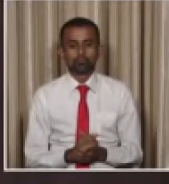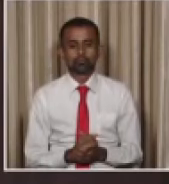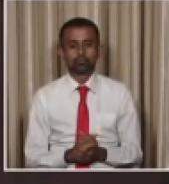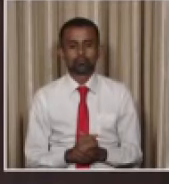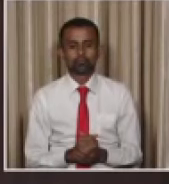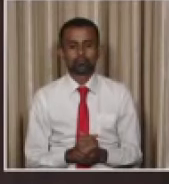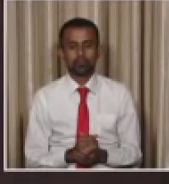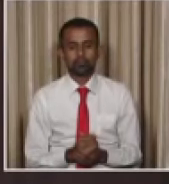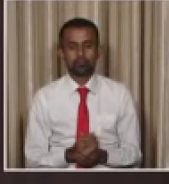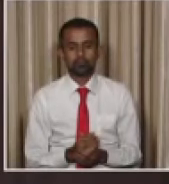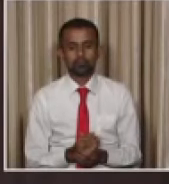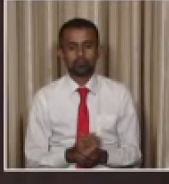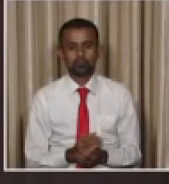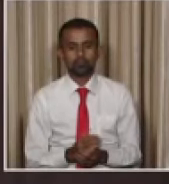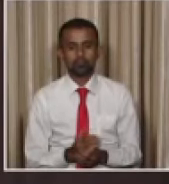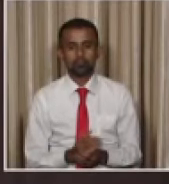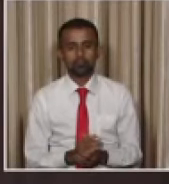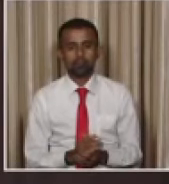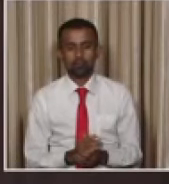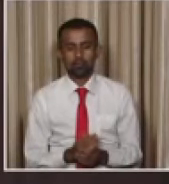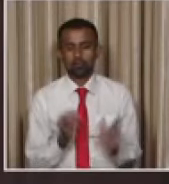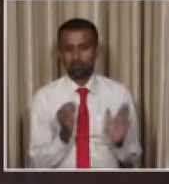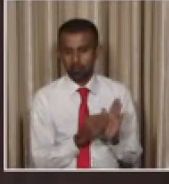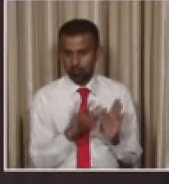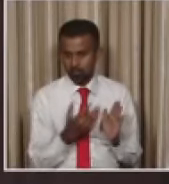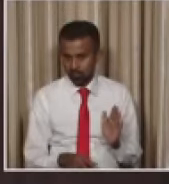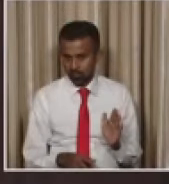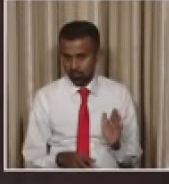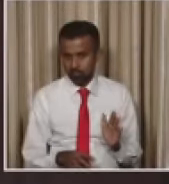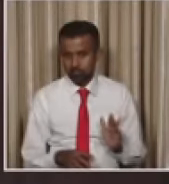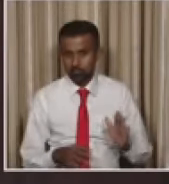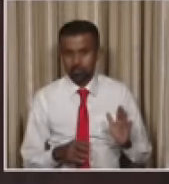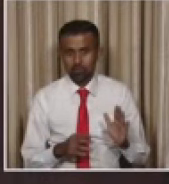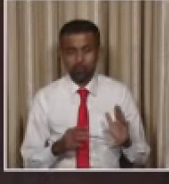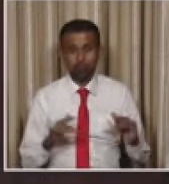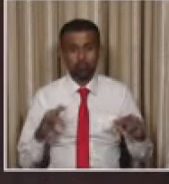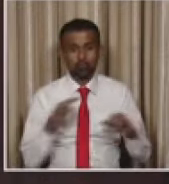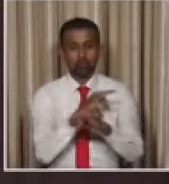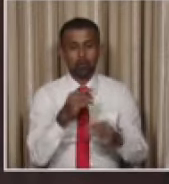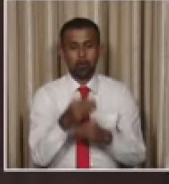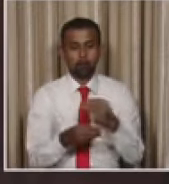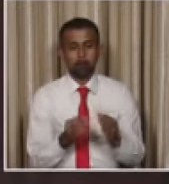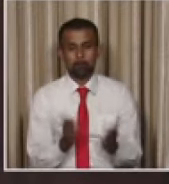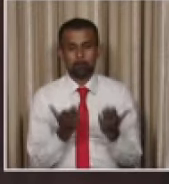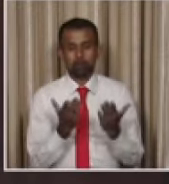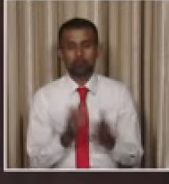Mitra Visheshema Dala Dienne Ajatantra Guan Samagam Misin Natami